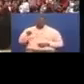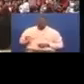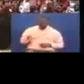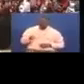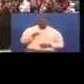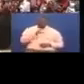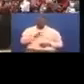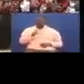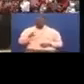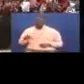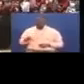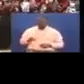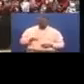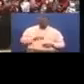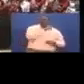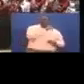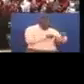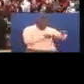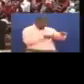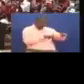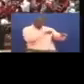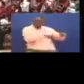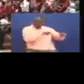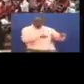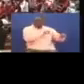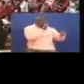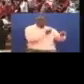CCM people's ball.